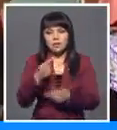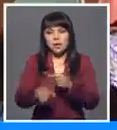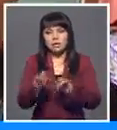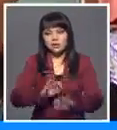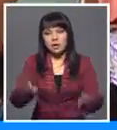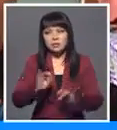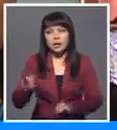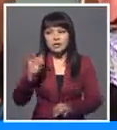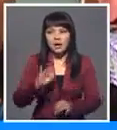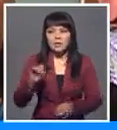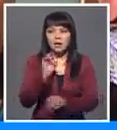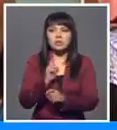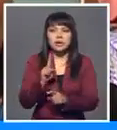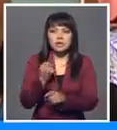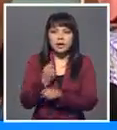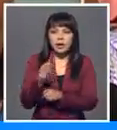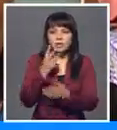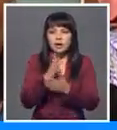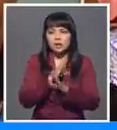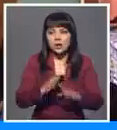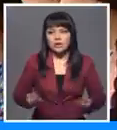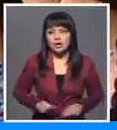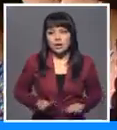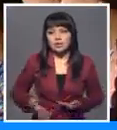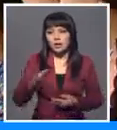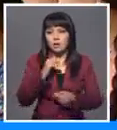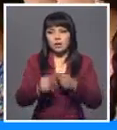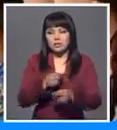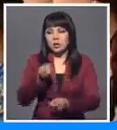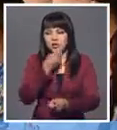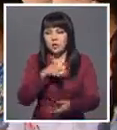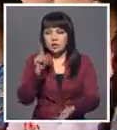айтып, жеңістің, тыныштықтың қадірін біліңдер деп өсиет